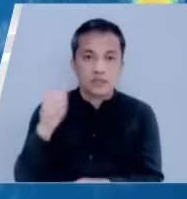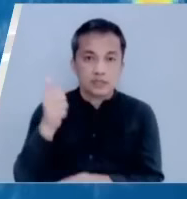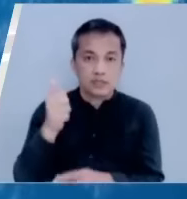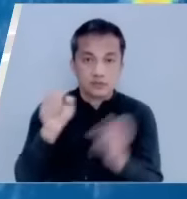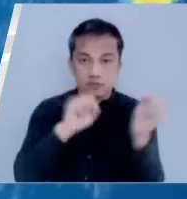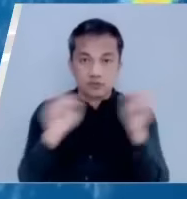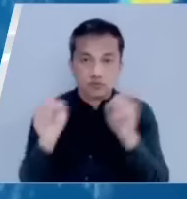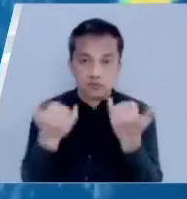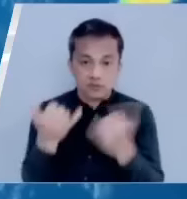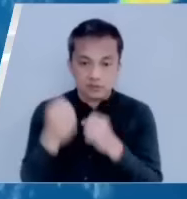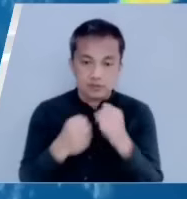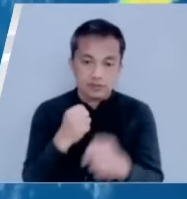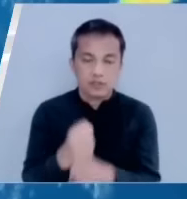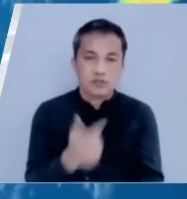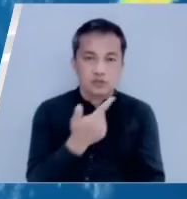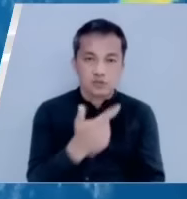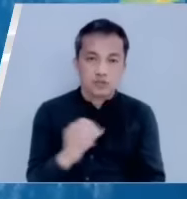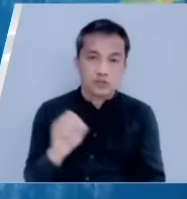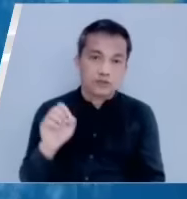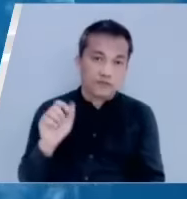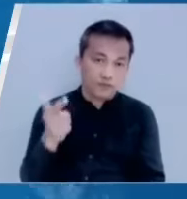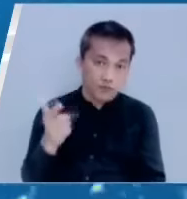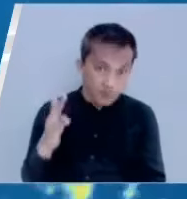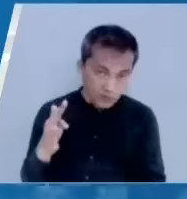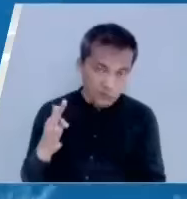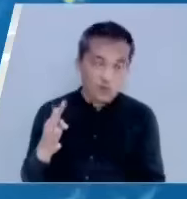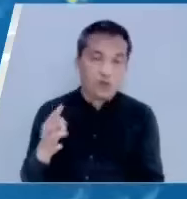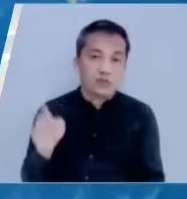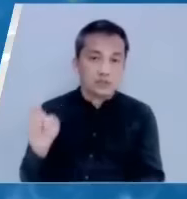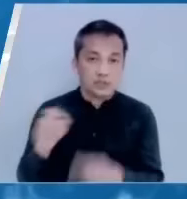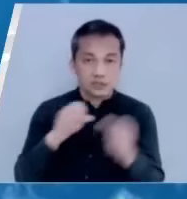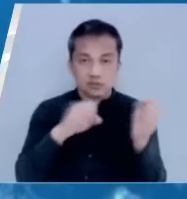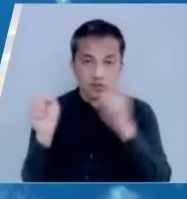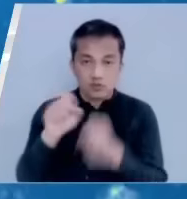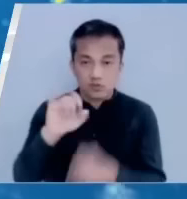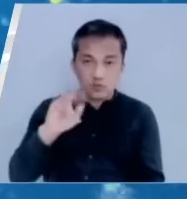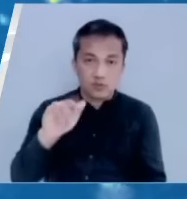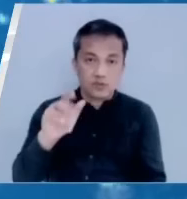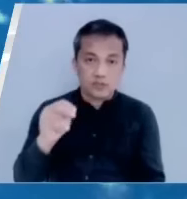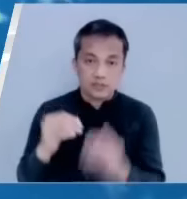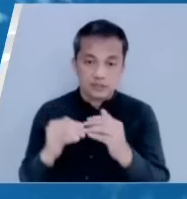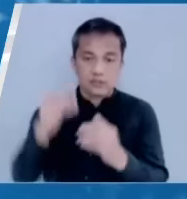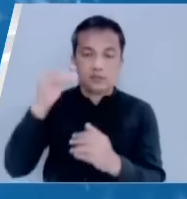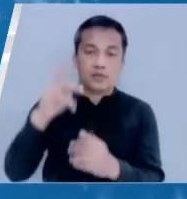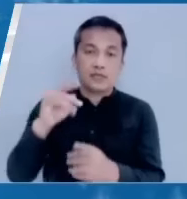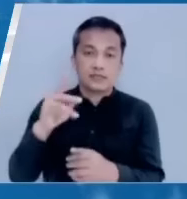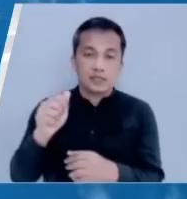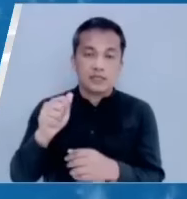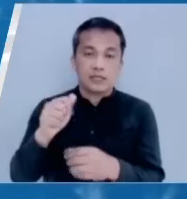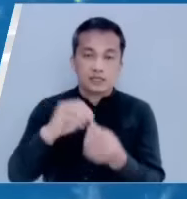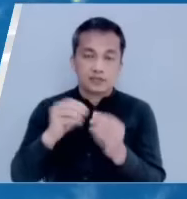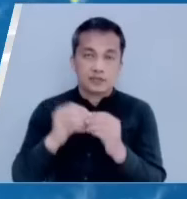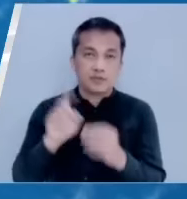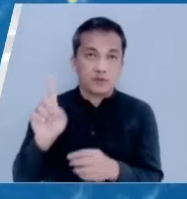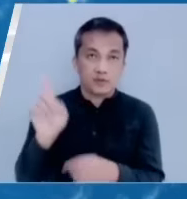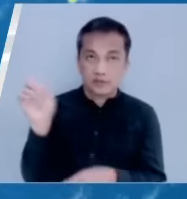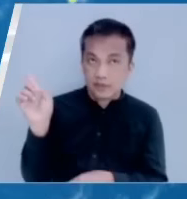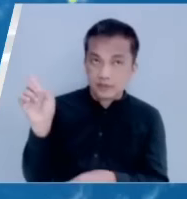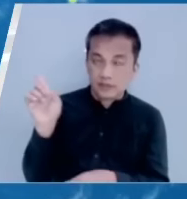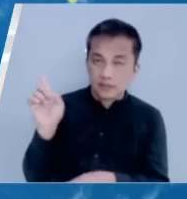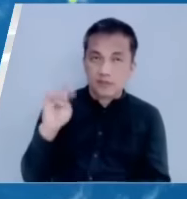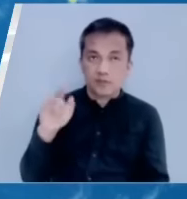ngayong taong 2024. Dahil po sa bagyong hulyan, itinaas na ng PAGASA ang signal number 1. Dito po yan sa Babuyan